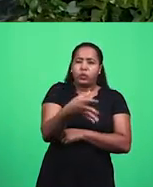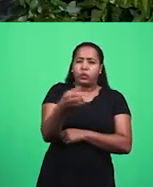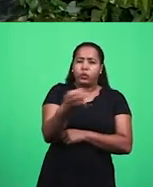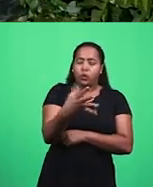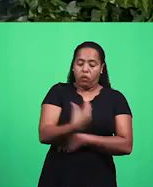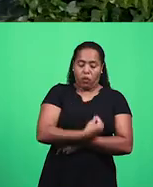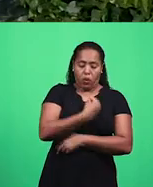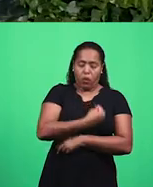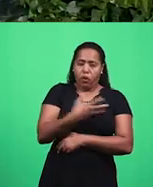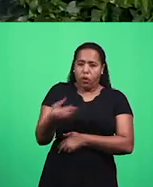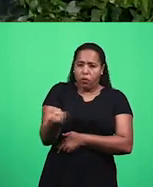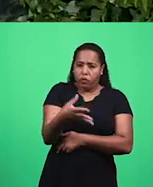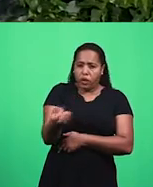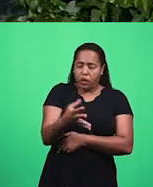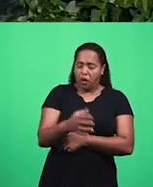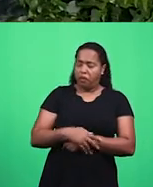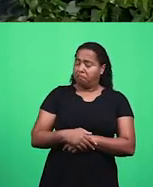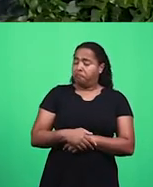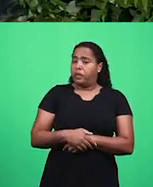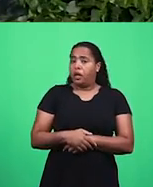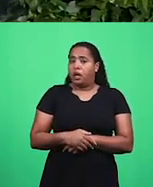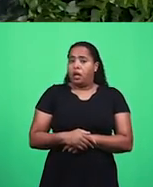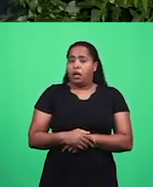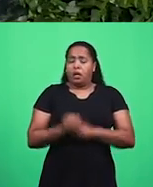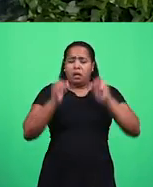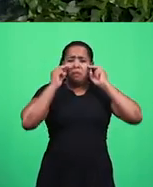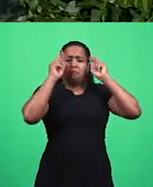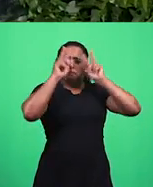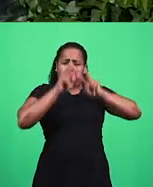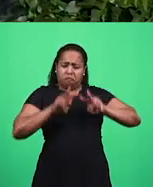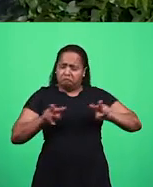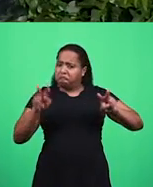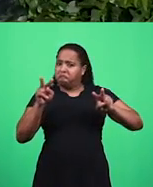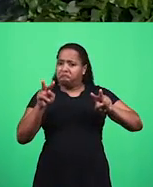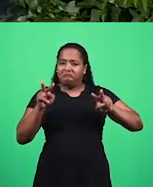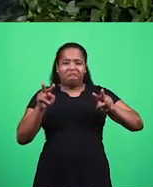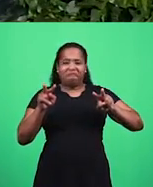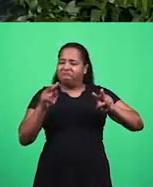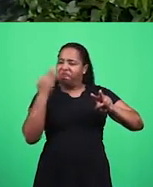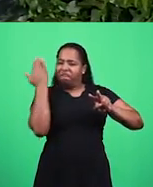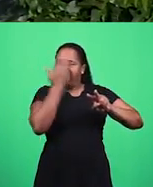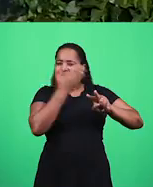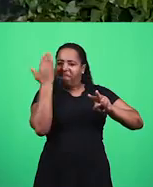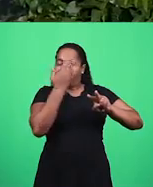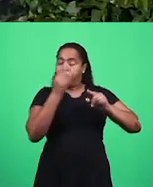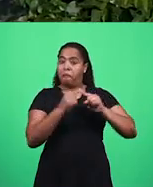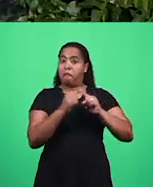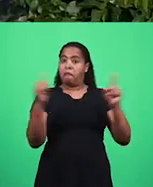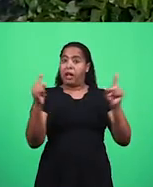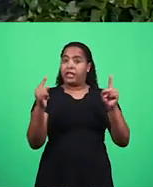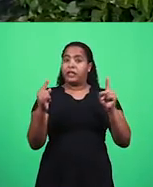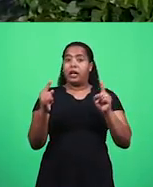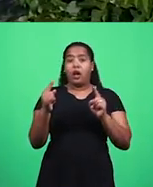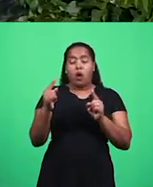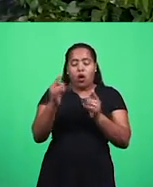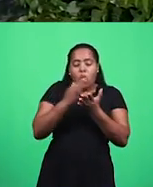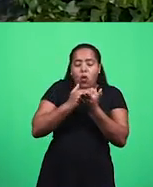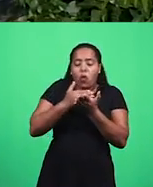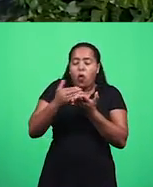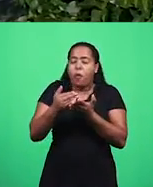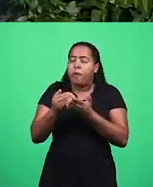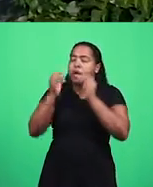жизнь. И то, что очи его человеческие, да, не видели, он